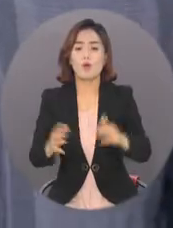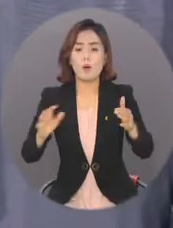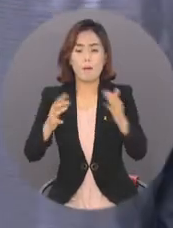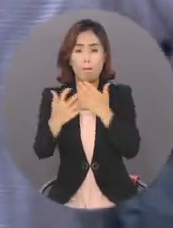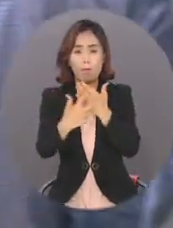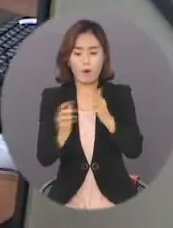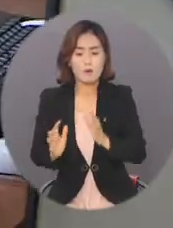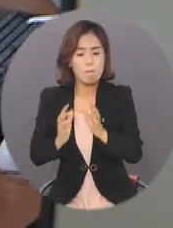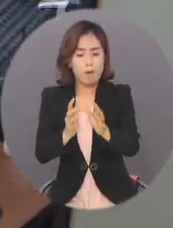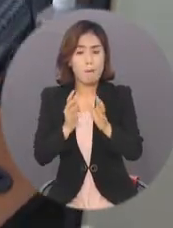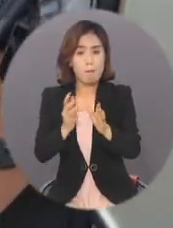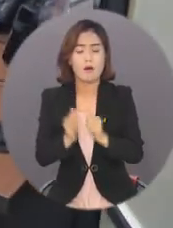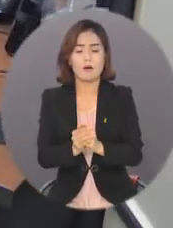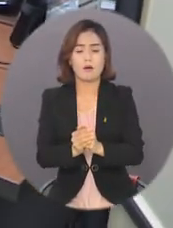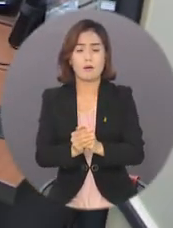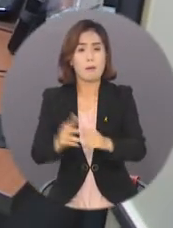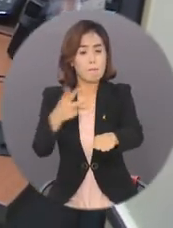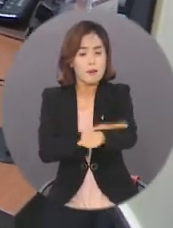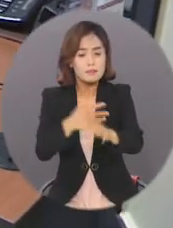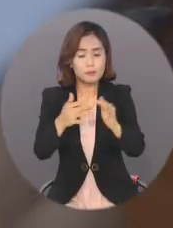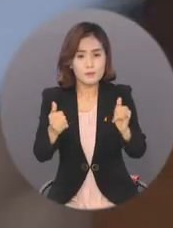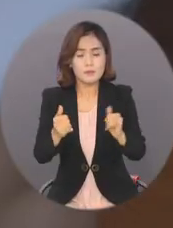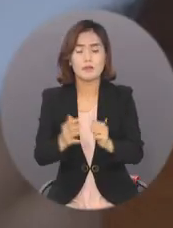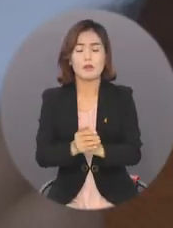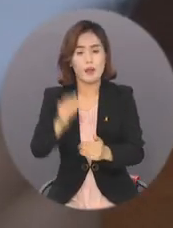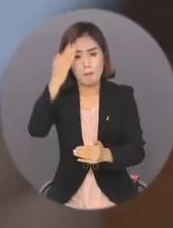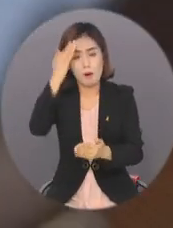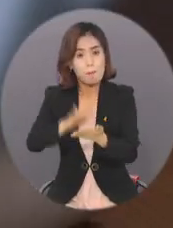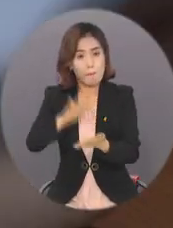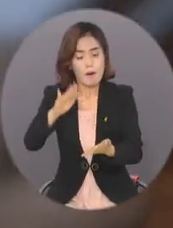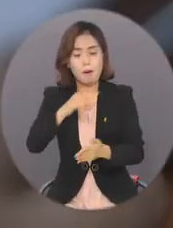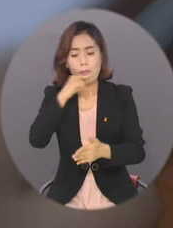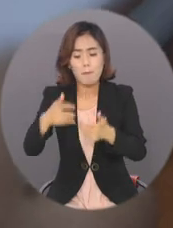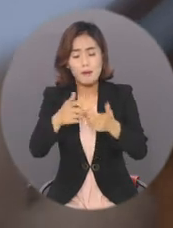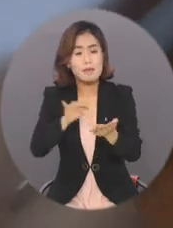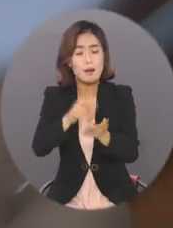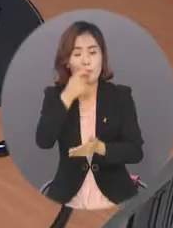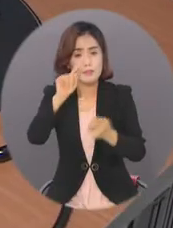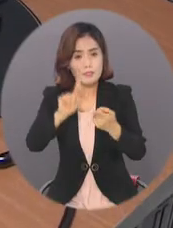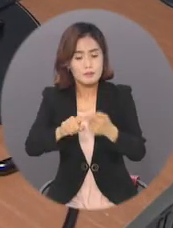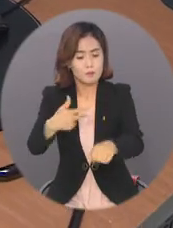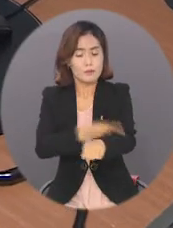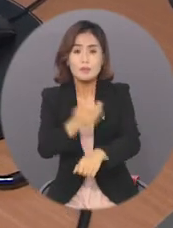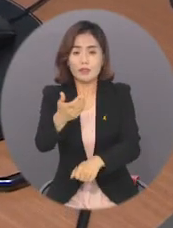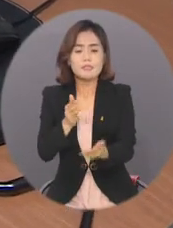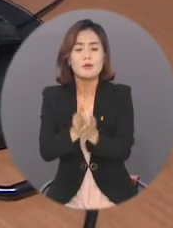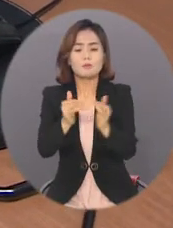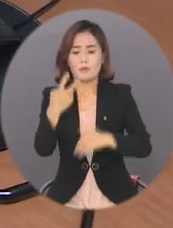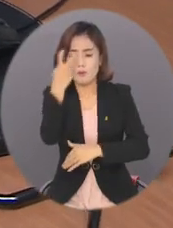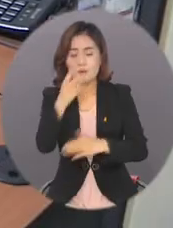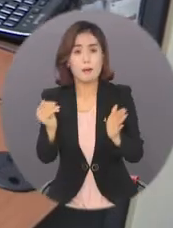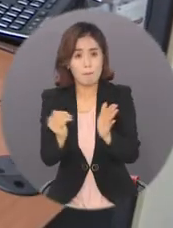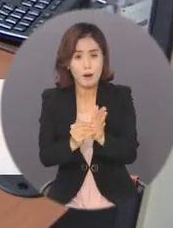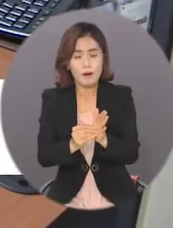병원이 붐빕니다. 백신 접종을 예약한 시민들은 발열 유무와 혈전제 복용 여부 등 접종에 앞서 전문의의 문진을 받은